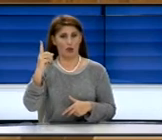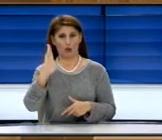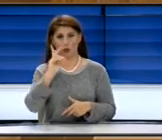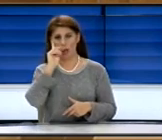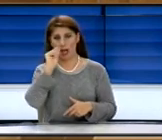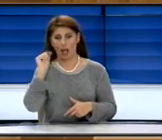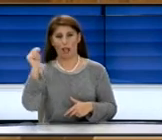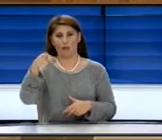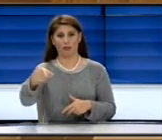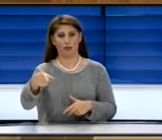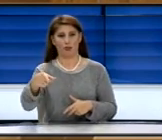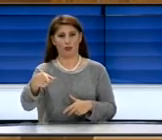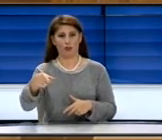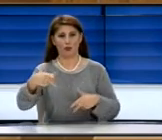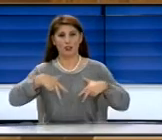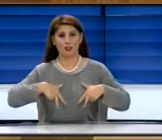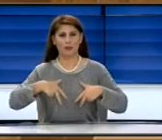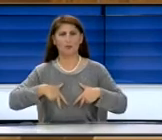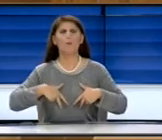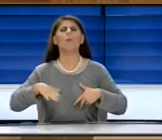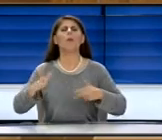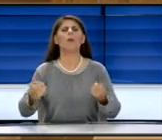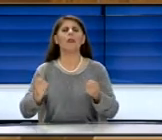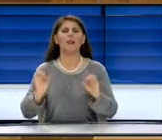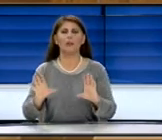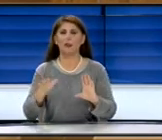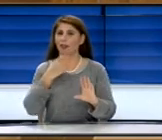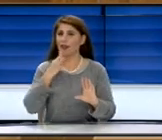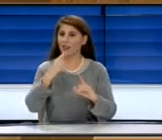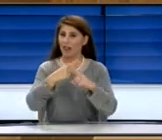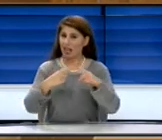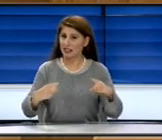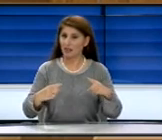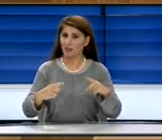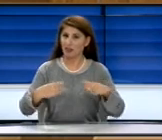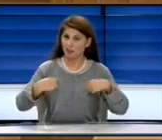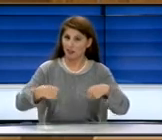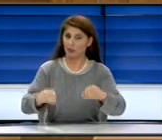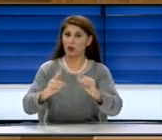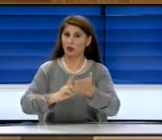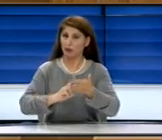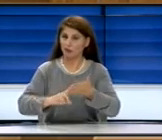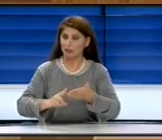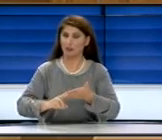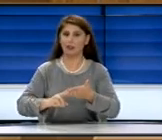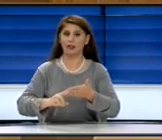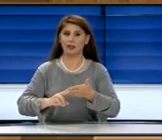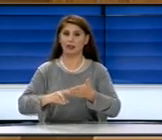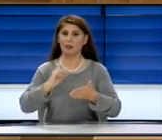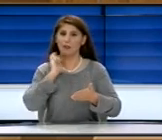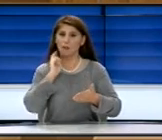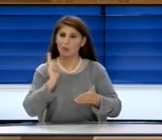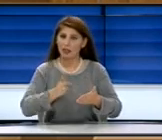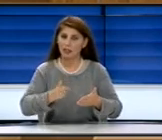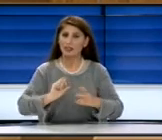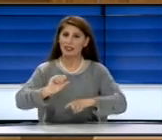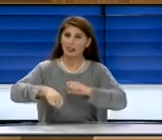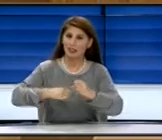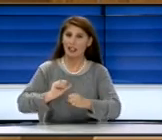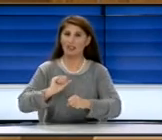αχυρανθρώπους. Σοβαρά τώρα? Αχυράνθρωπος είναι ο Χατζηδάκης της ιδιωτικοποίησης του ασφαλιστικού, της ποινικοποίησης της